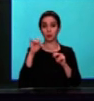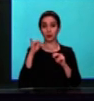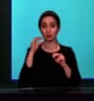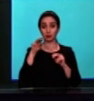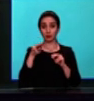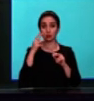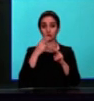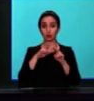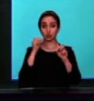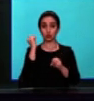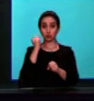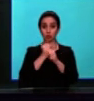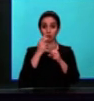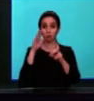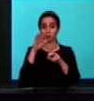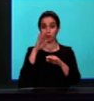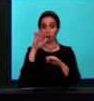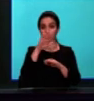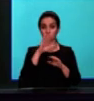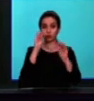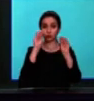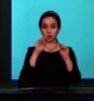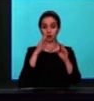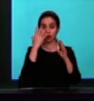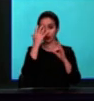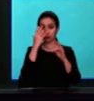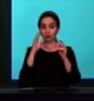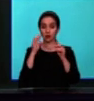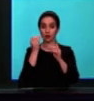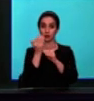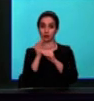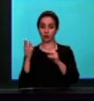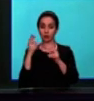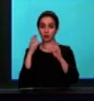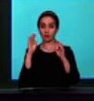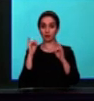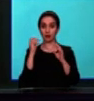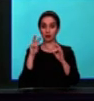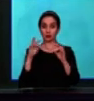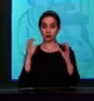dasturini ishchi maydoniga joylashtirish orqali rasmni qismini alohida faylda saqlang.